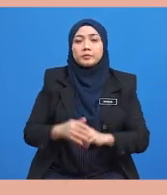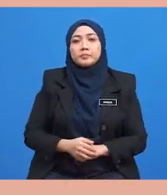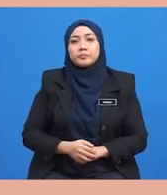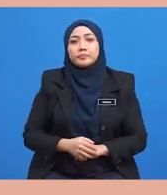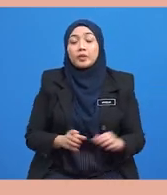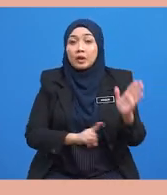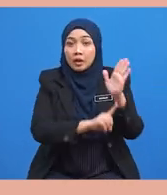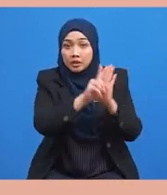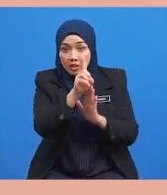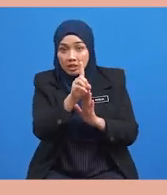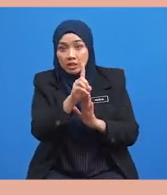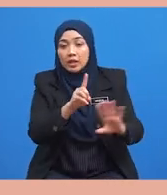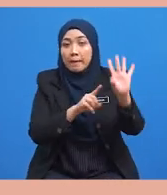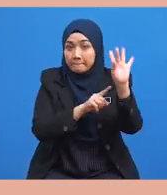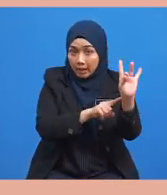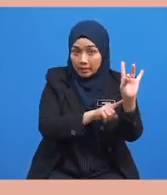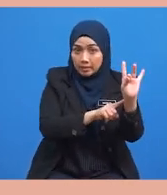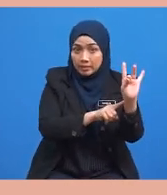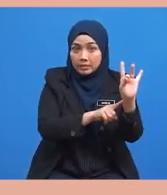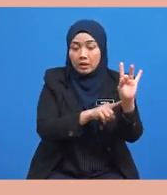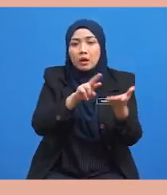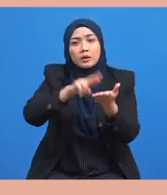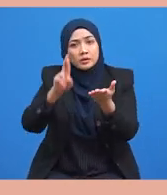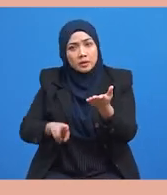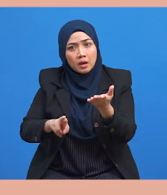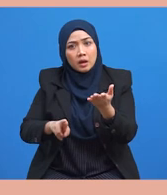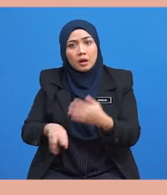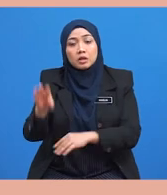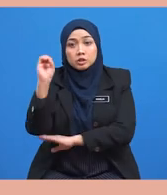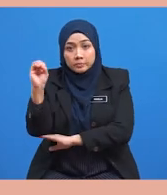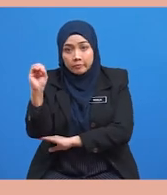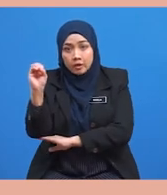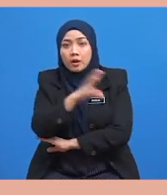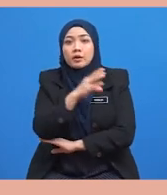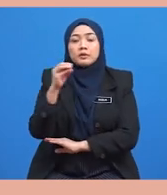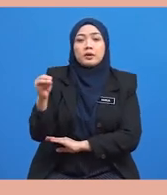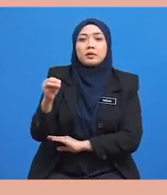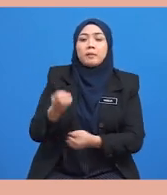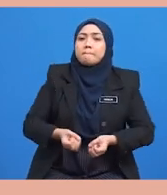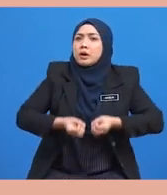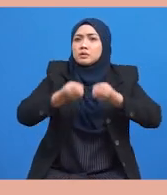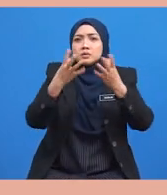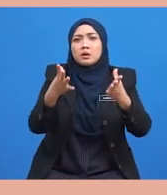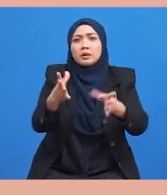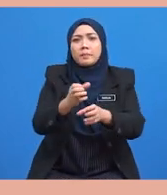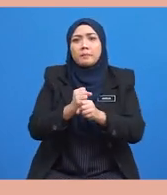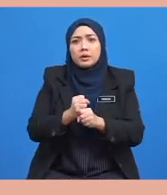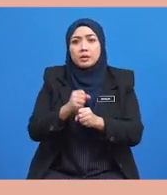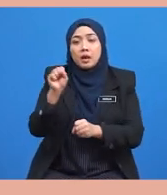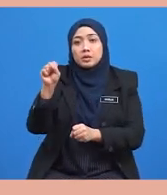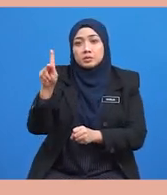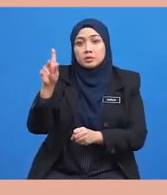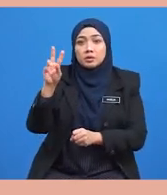paling tinggi ialah 8. Cerapan paling rendah ialah 0 dan paling banyak murid memperoleh